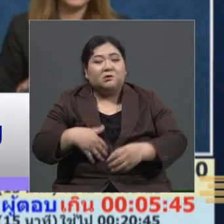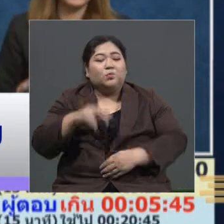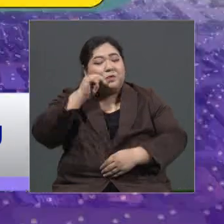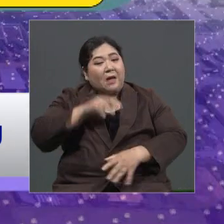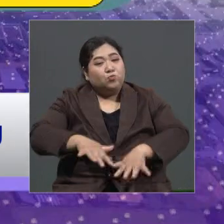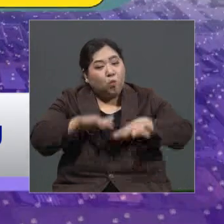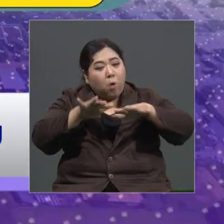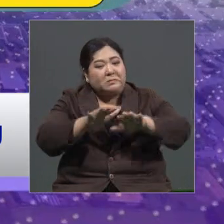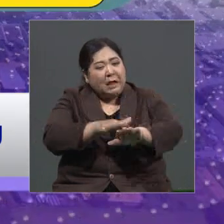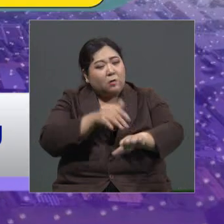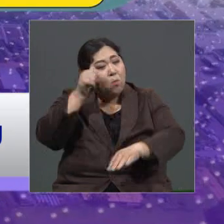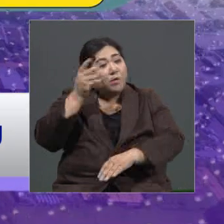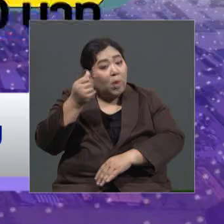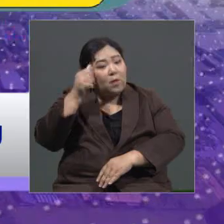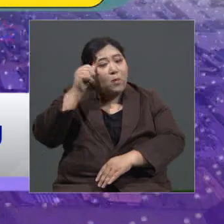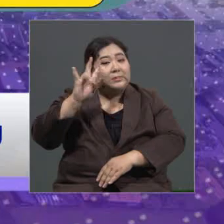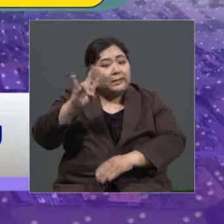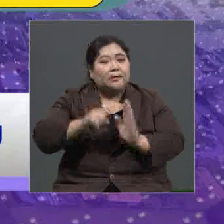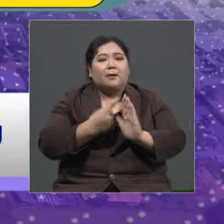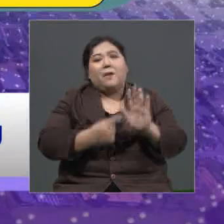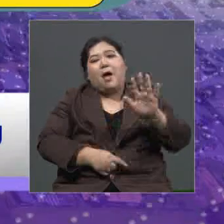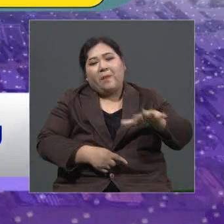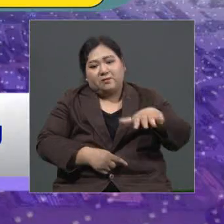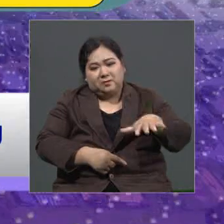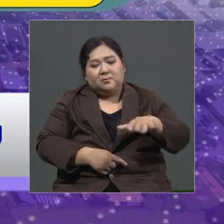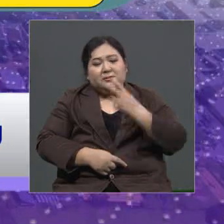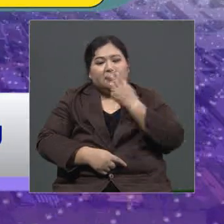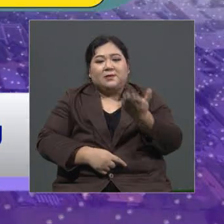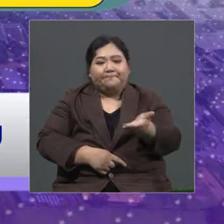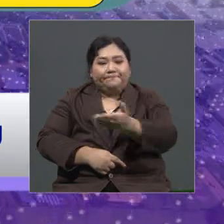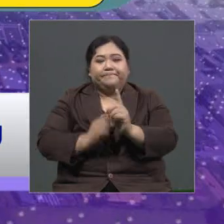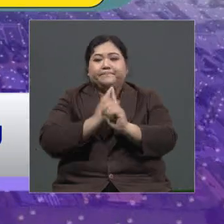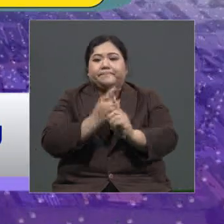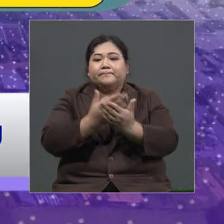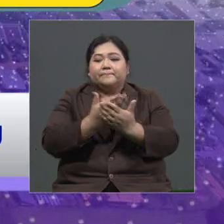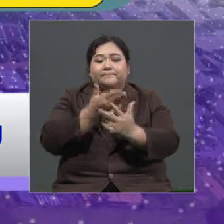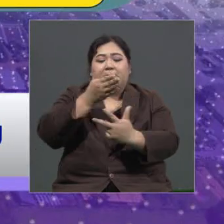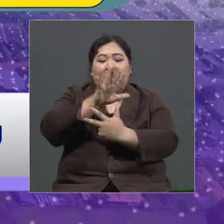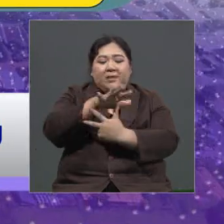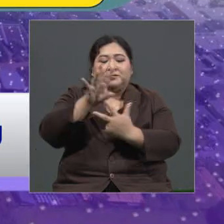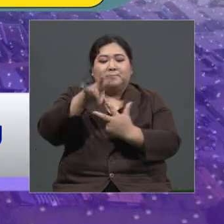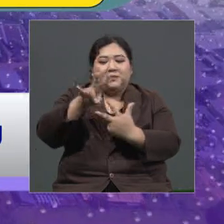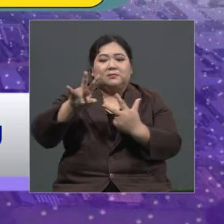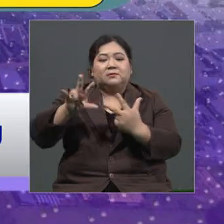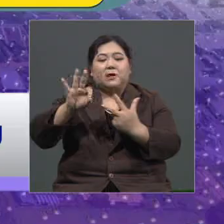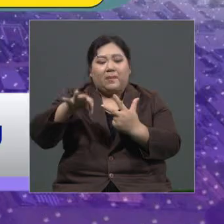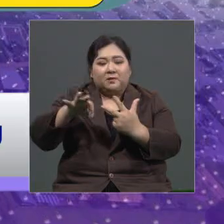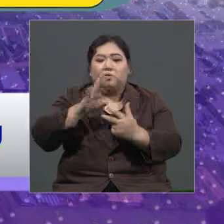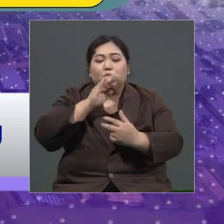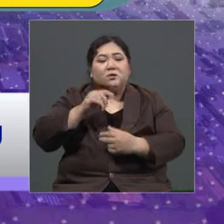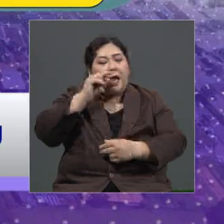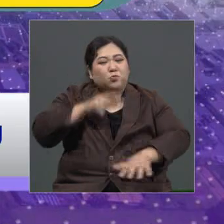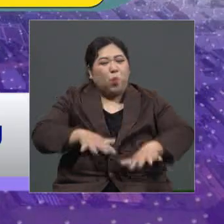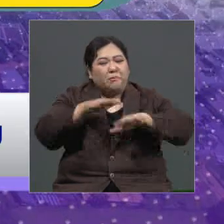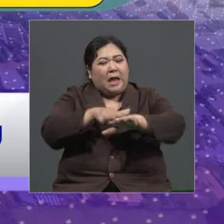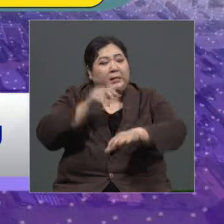ลากี่วันไม้เกิน 7 วัน เริมที่ 5,000 บาทหน่าจอก็จะไร่เป็นสเต็กันไปถ้าเกิน 30 วน แต่ไม่เกิน 60